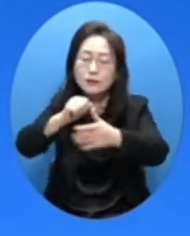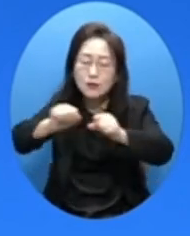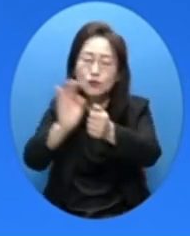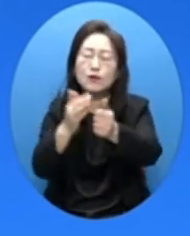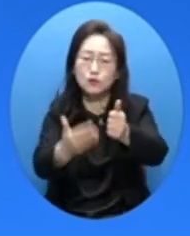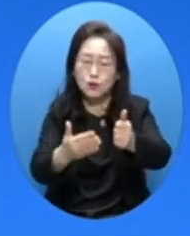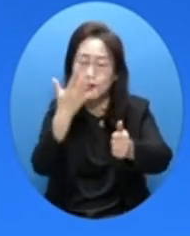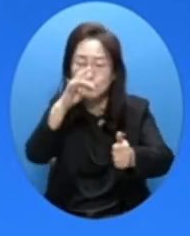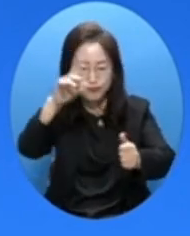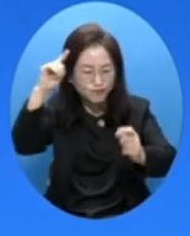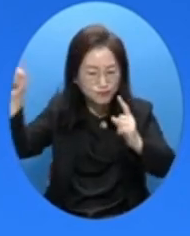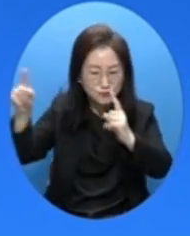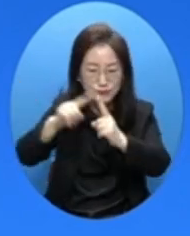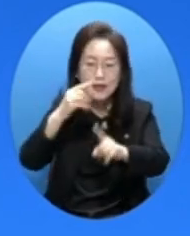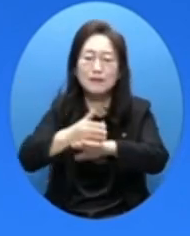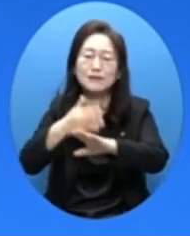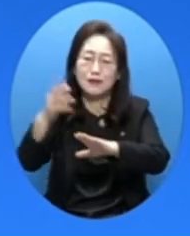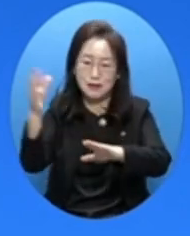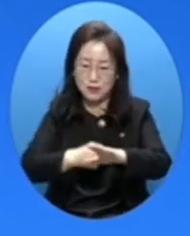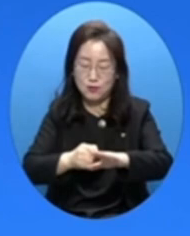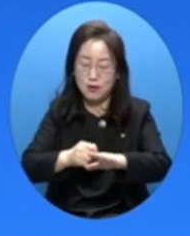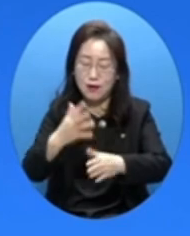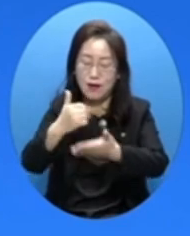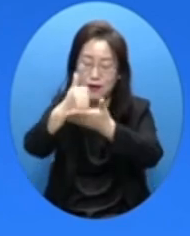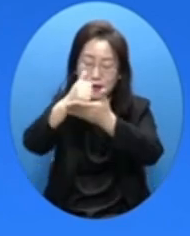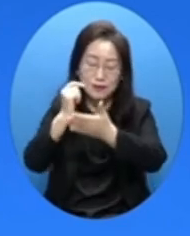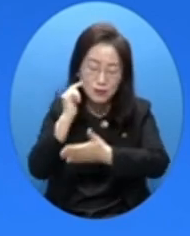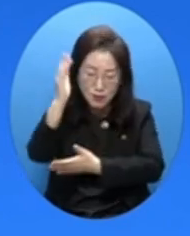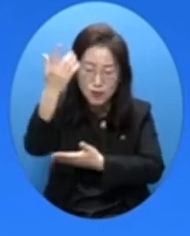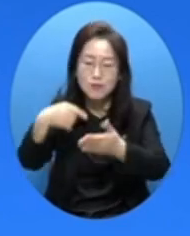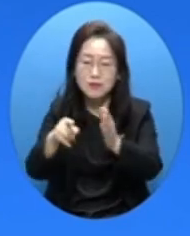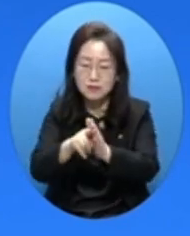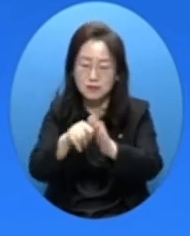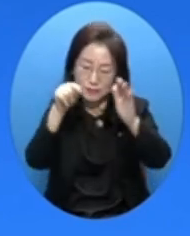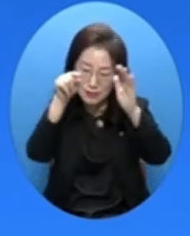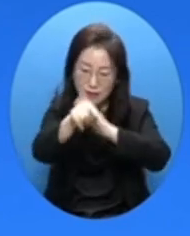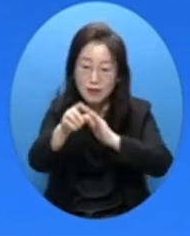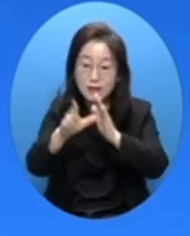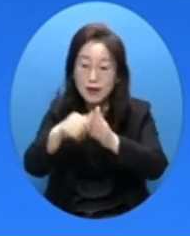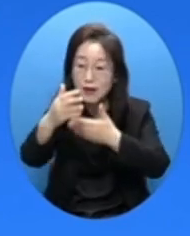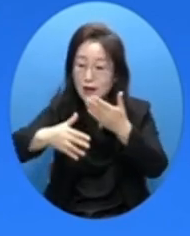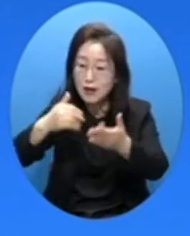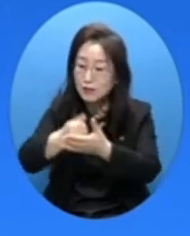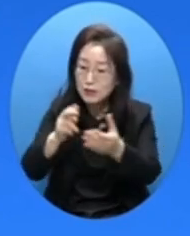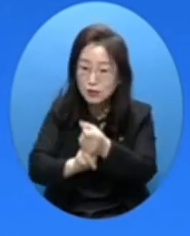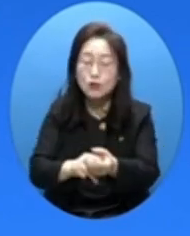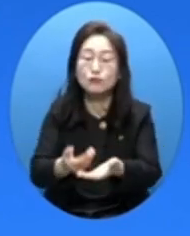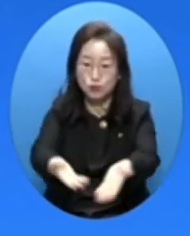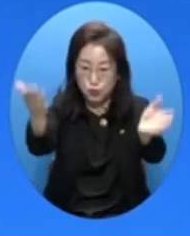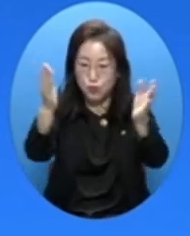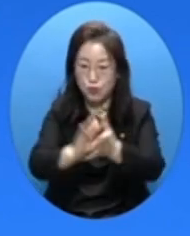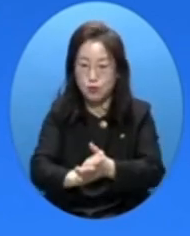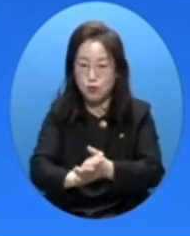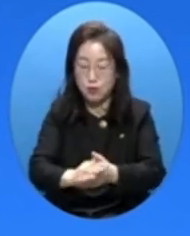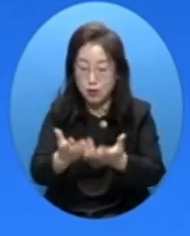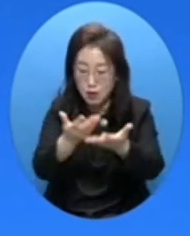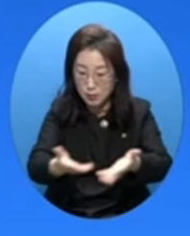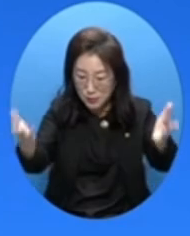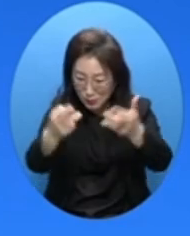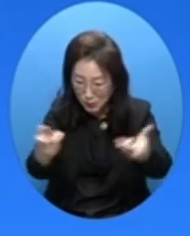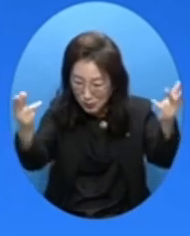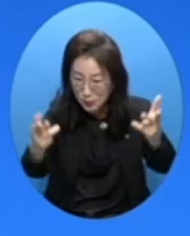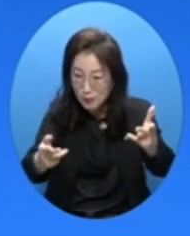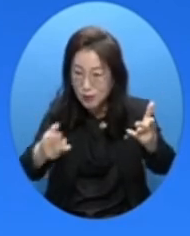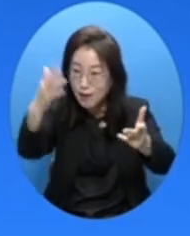절대긍정 절대감사의 믿음을 가지고 주님만을 향하여 나갈 때 주님께서 우리에게 기적을 베풀어 주실 것입니다. 우리 빈 그릇을 채워줄